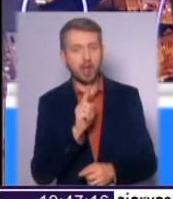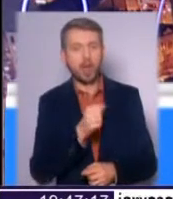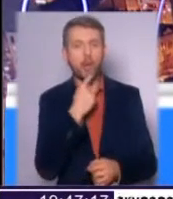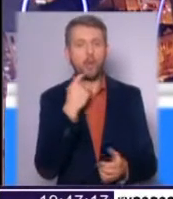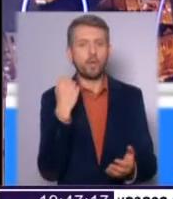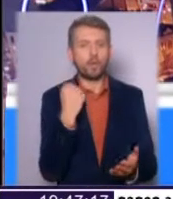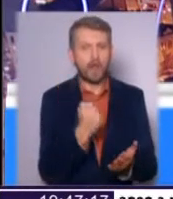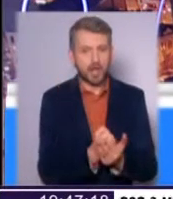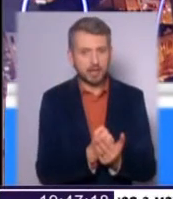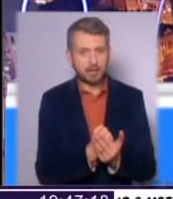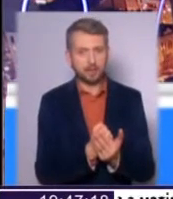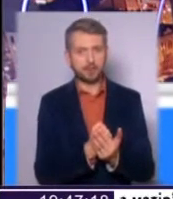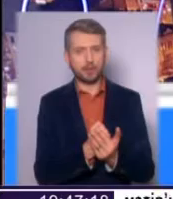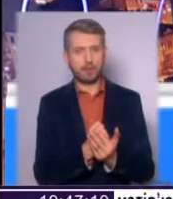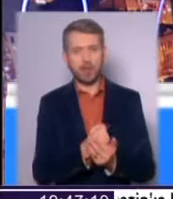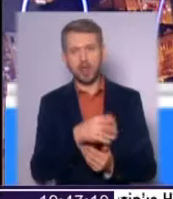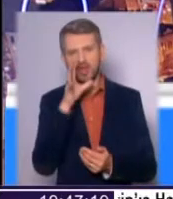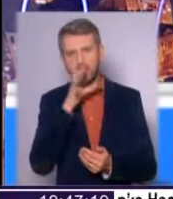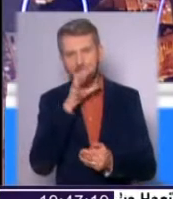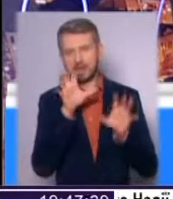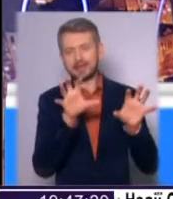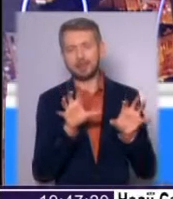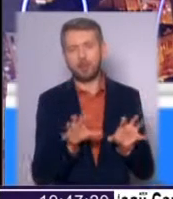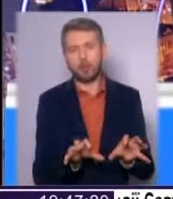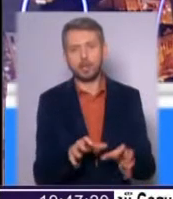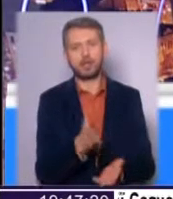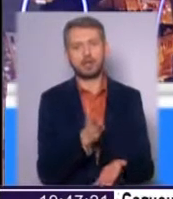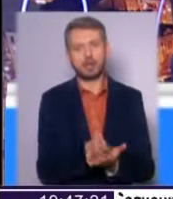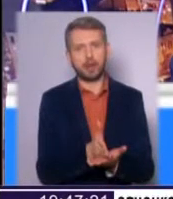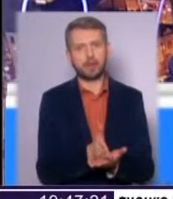ухвалення неякісних законів є